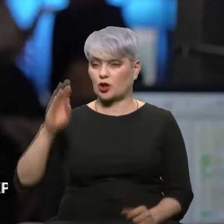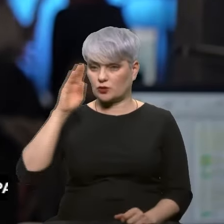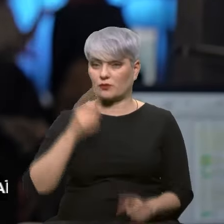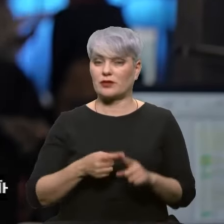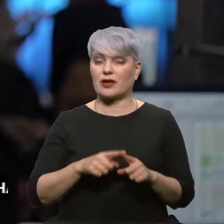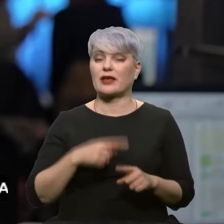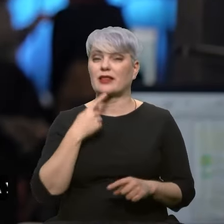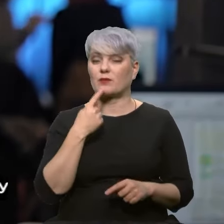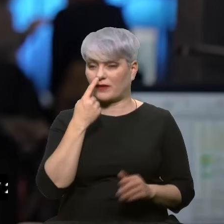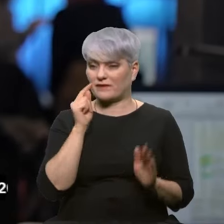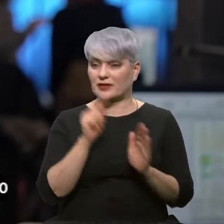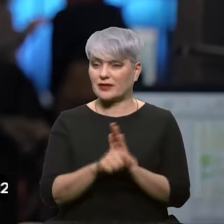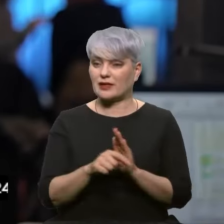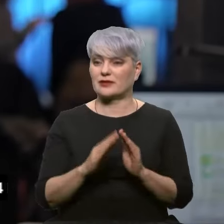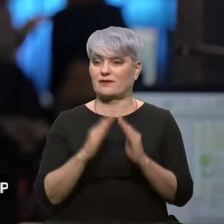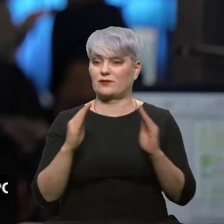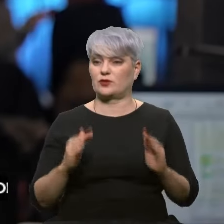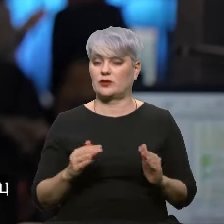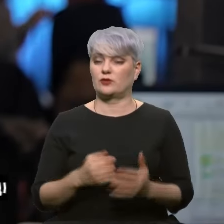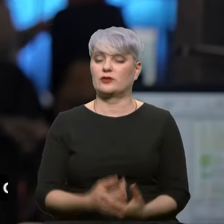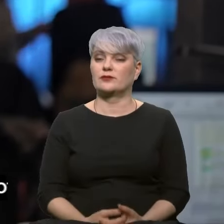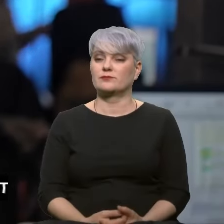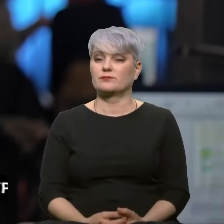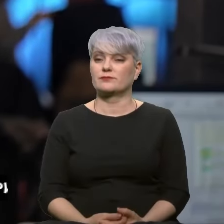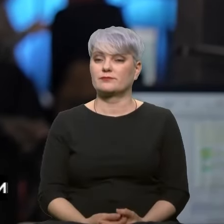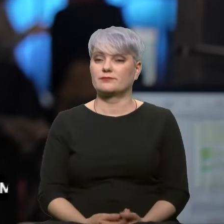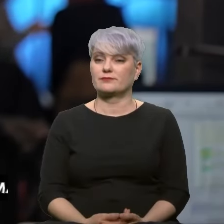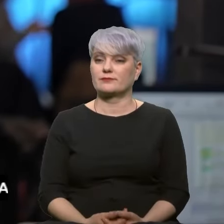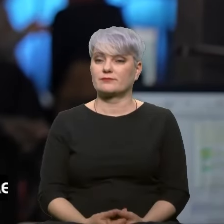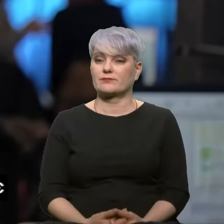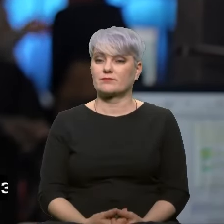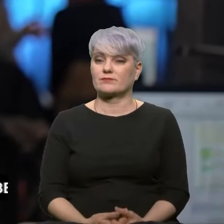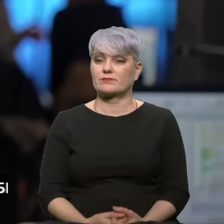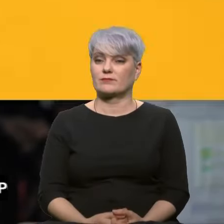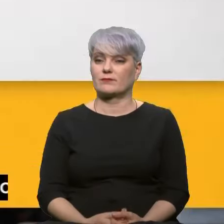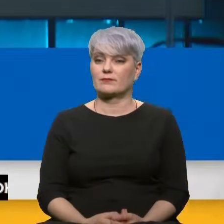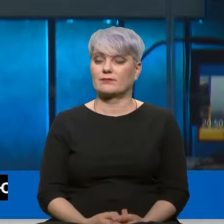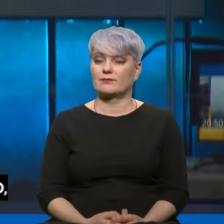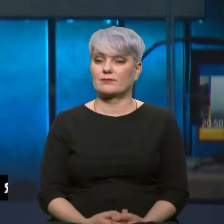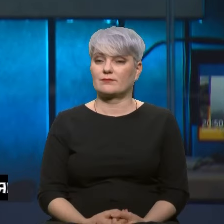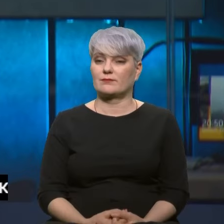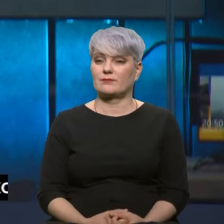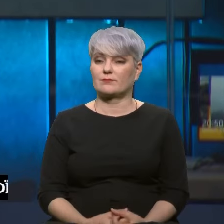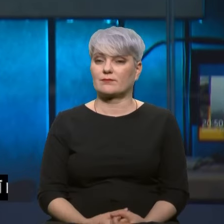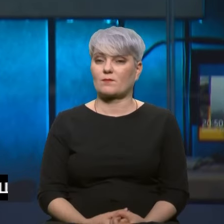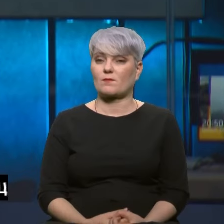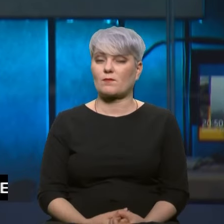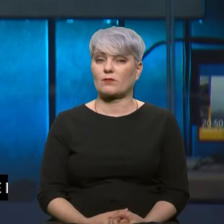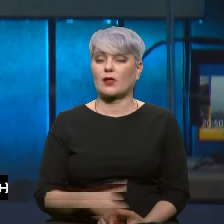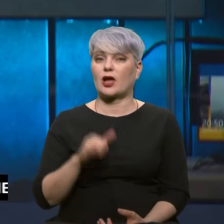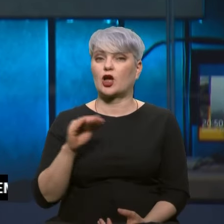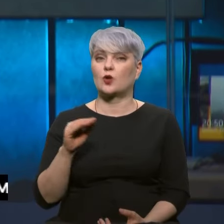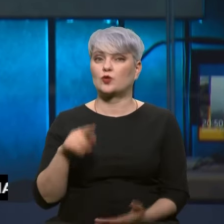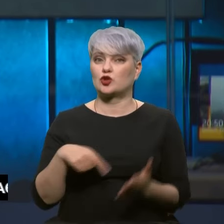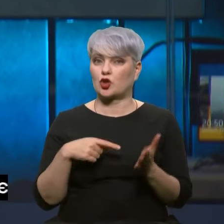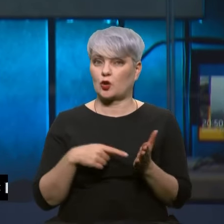намагались дертись в оселю. Дар'я Нематіан-Золбін, Владислав Нагорний, Суспільне, новини. В Ужгороді у